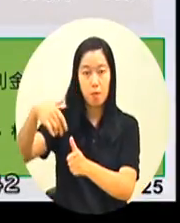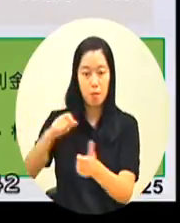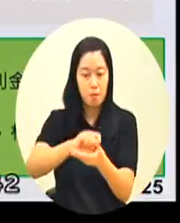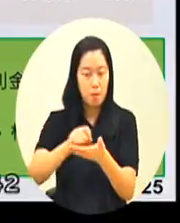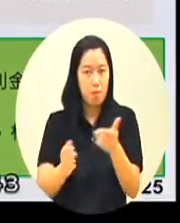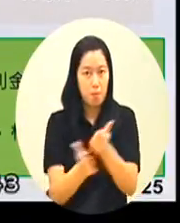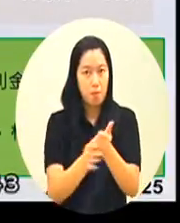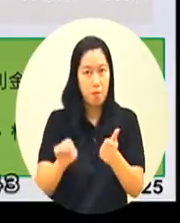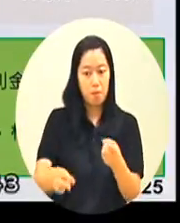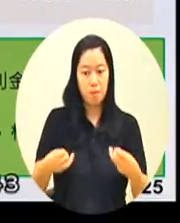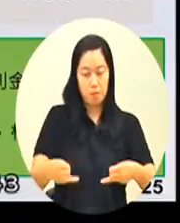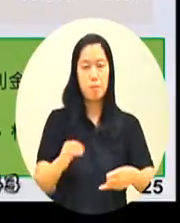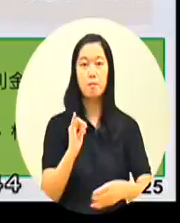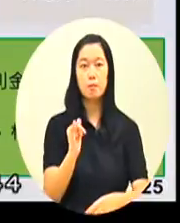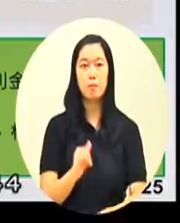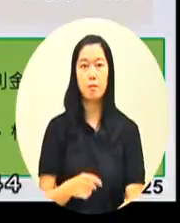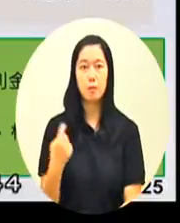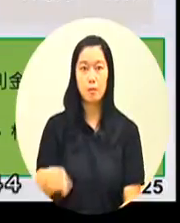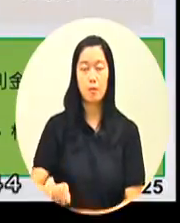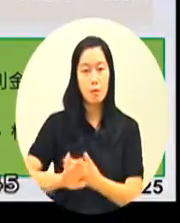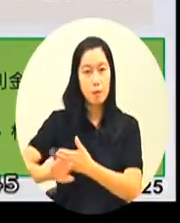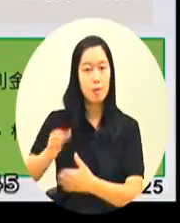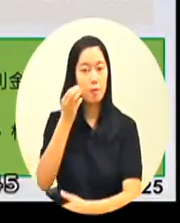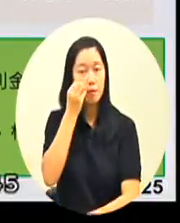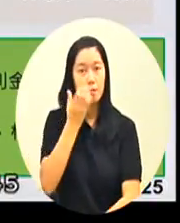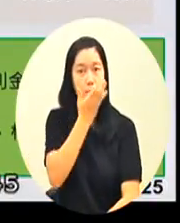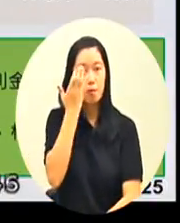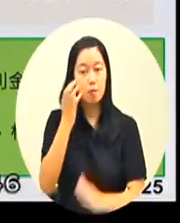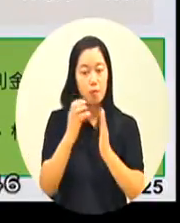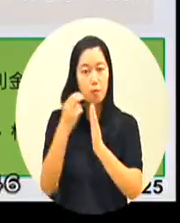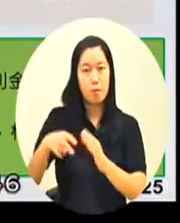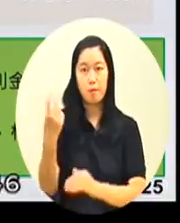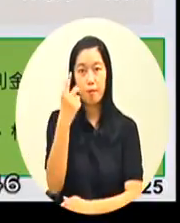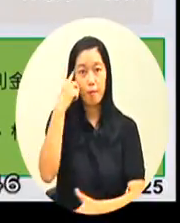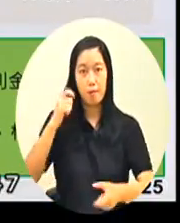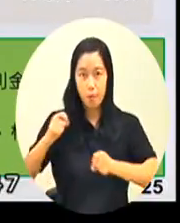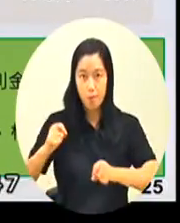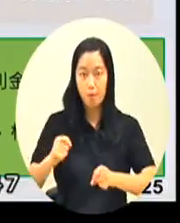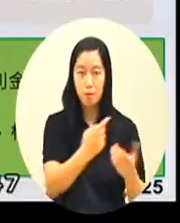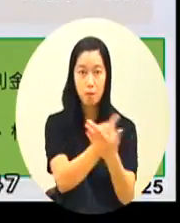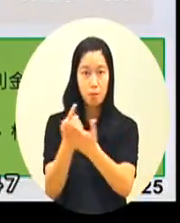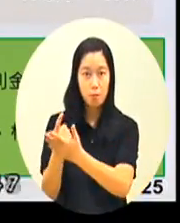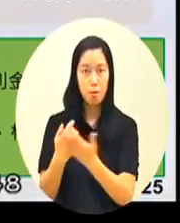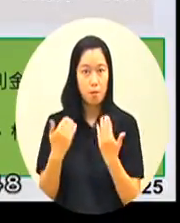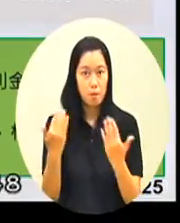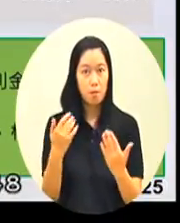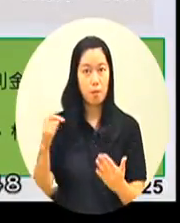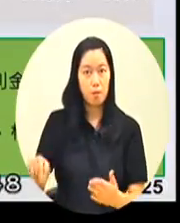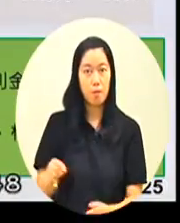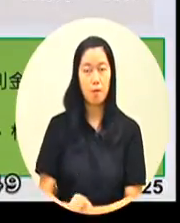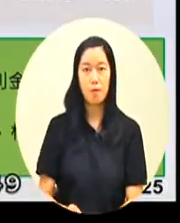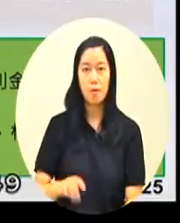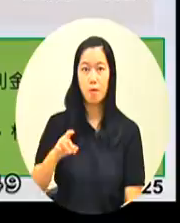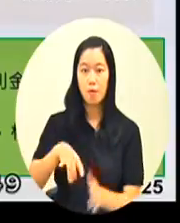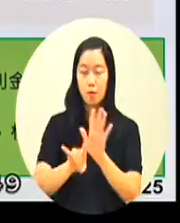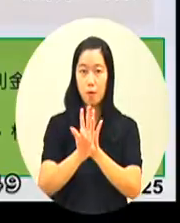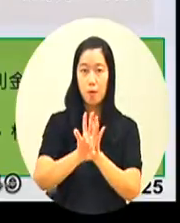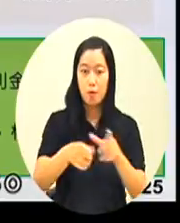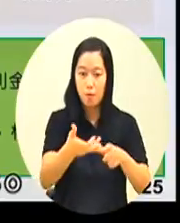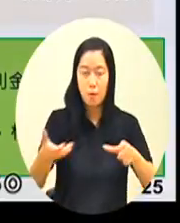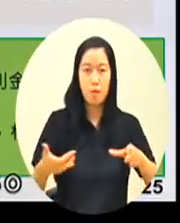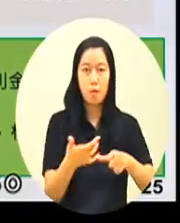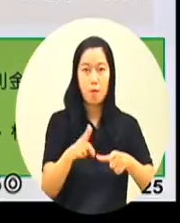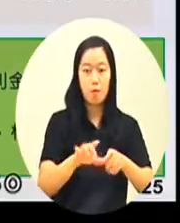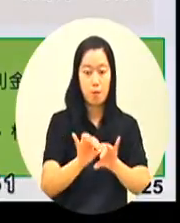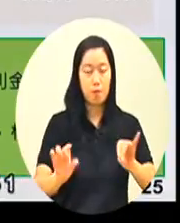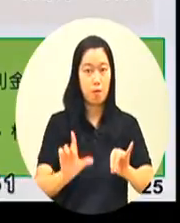成果。另外观光局还有2个案，这个各位议员应该也都清楚，就是莲潭湖畔的旅馆招标设定的地上权